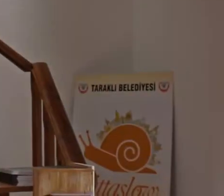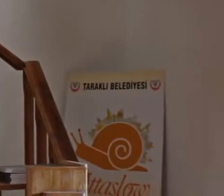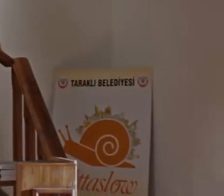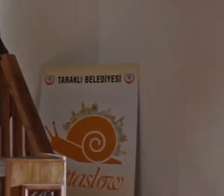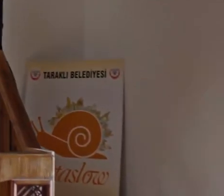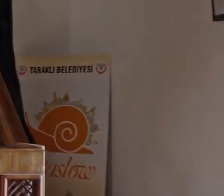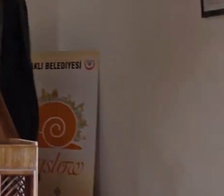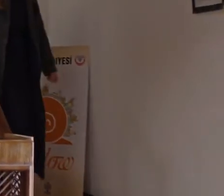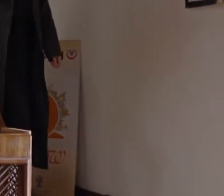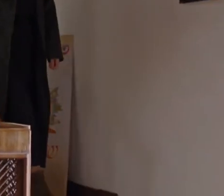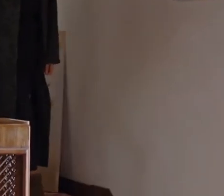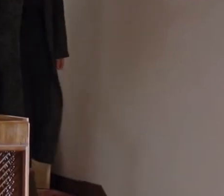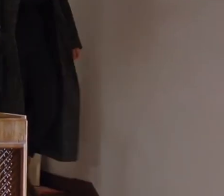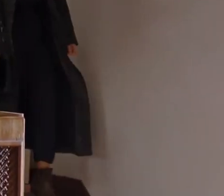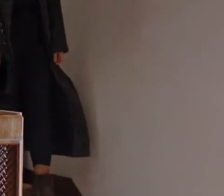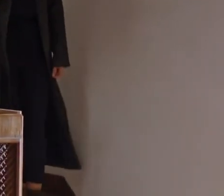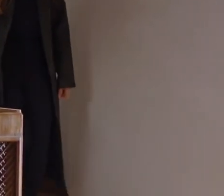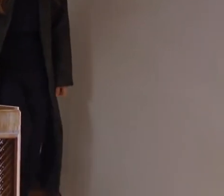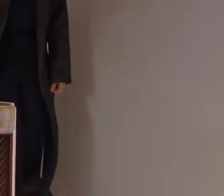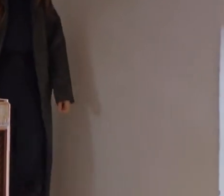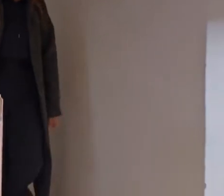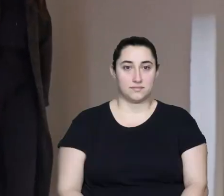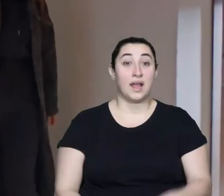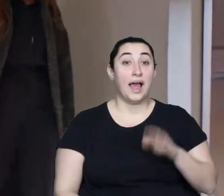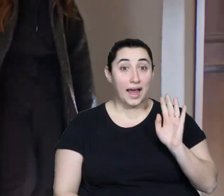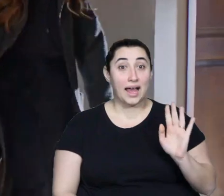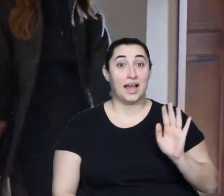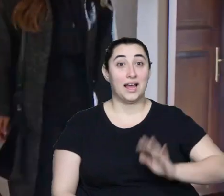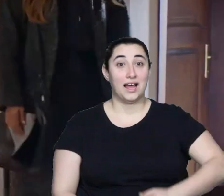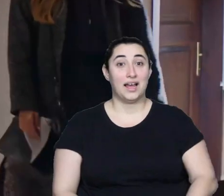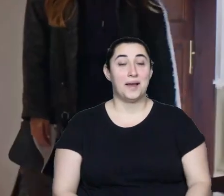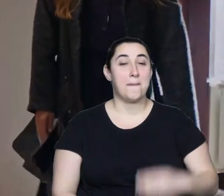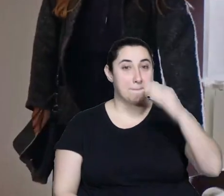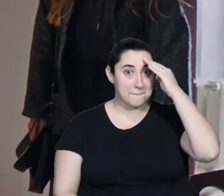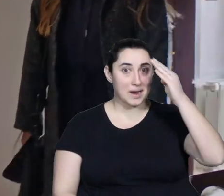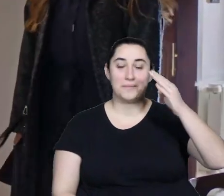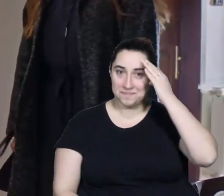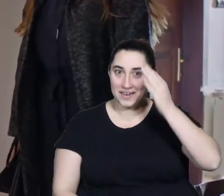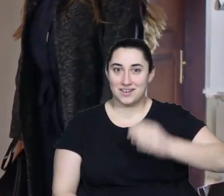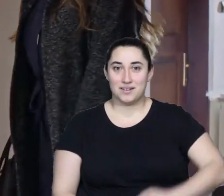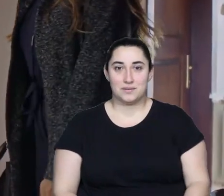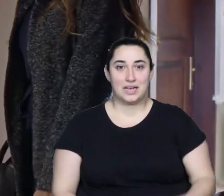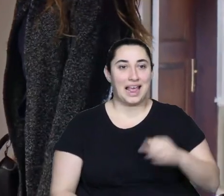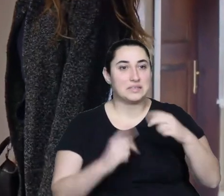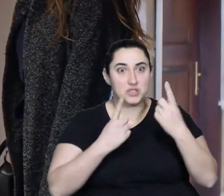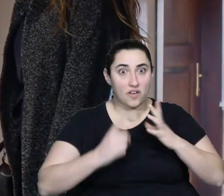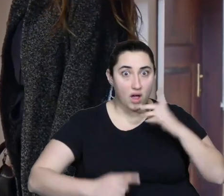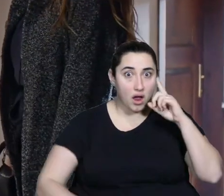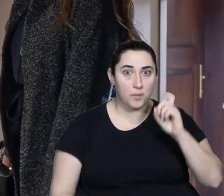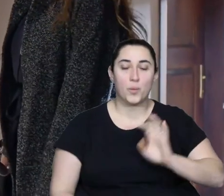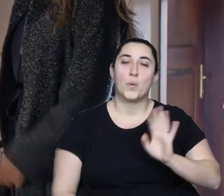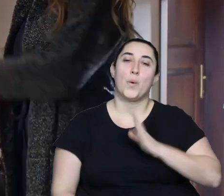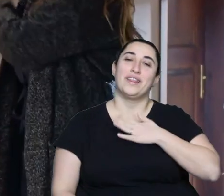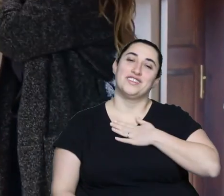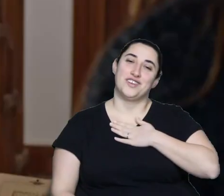kırklarında. Kapıda durdu, düşünerek boş sokağa bakıyor. Alev merdivenlerden resepsiyon yazılı yere iniyor. Merhaba. Bir eksiğimiz var mıydı?